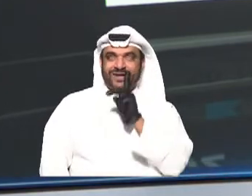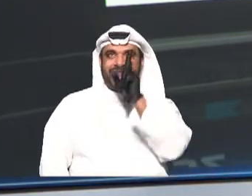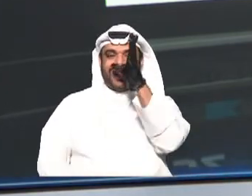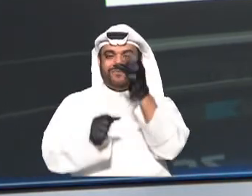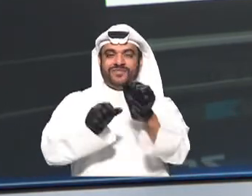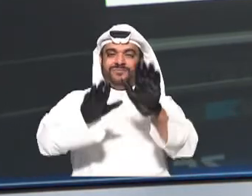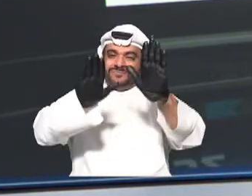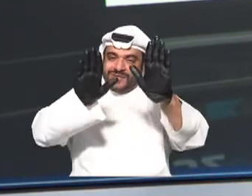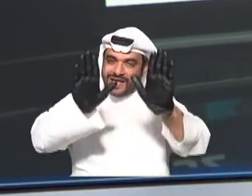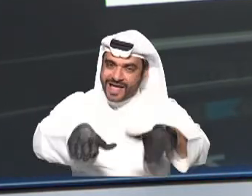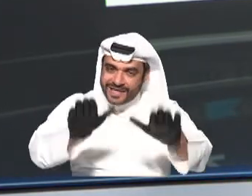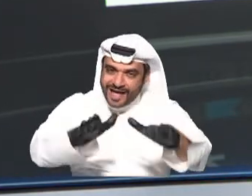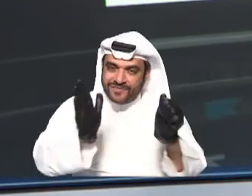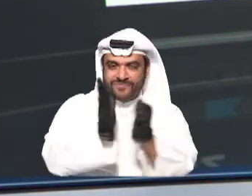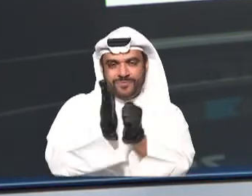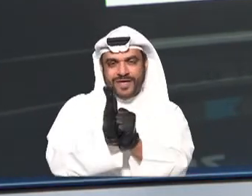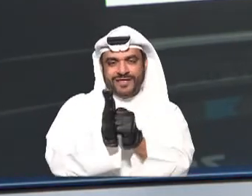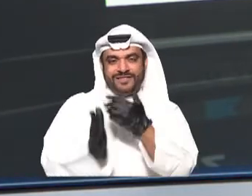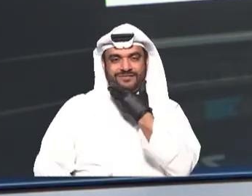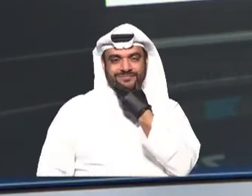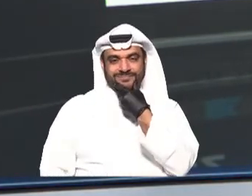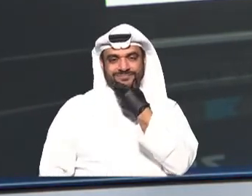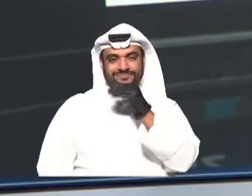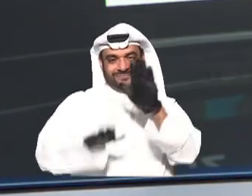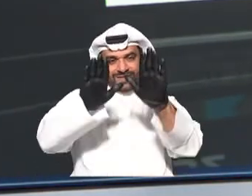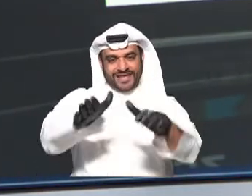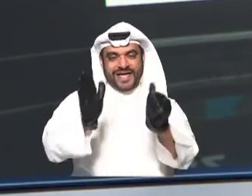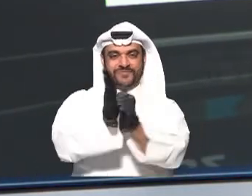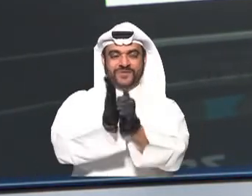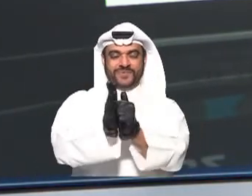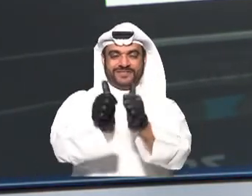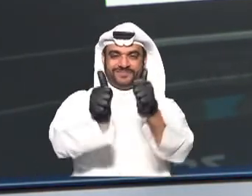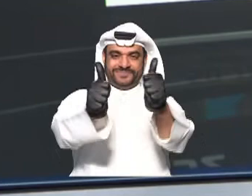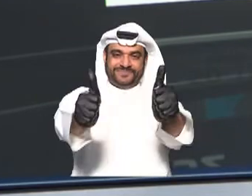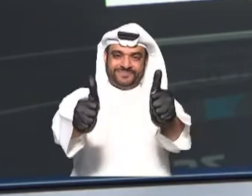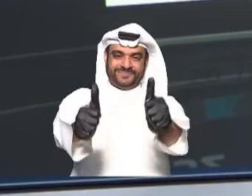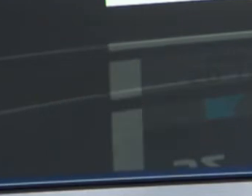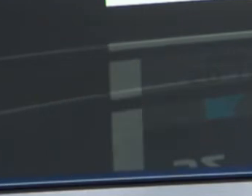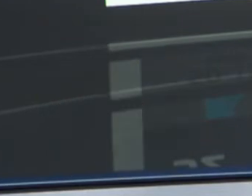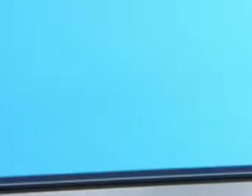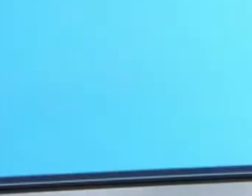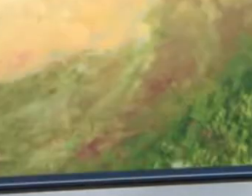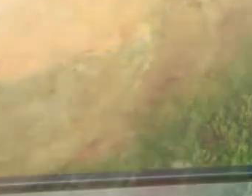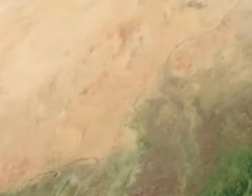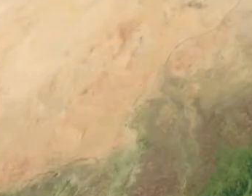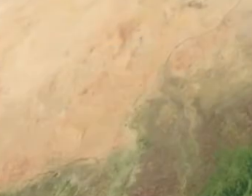هنا تنتهي نشرتنا الجوية، شكرا على حسن المتابعة، والآن مع درجات الحرارة حول عواصم العالم.